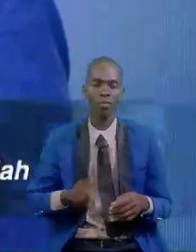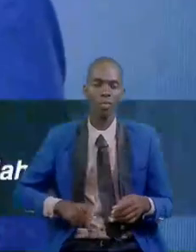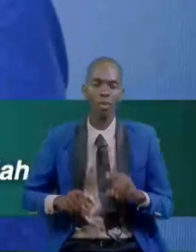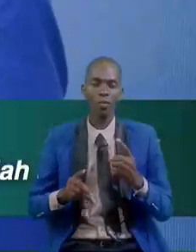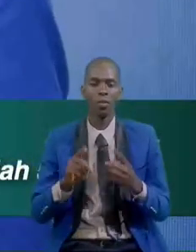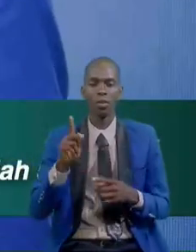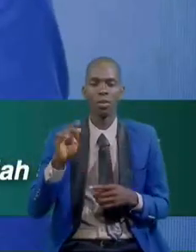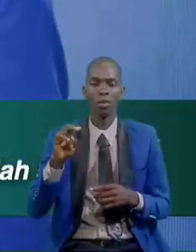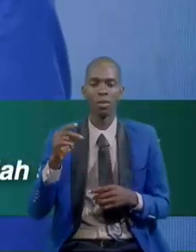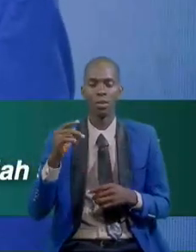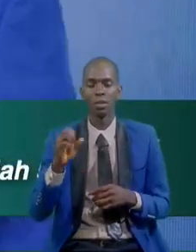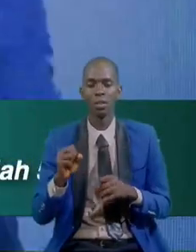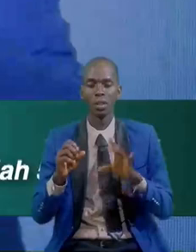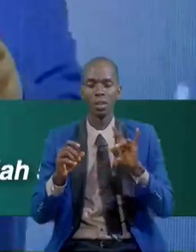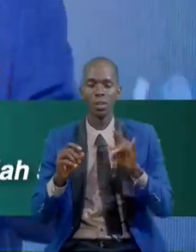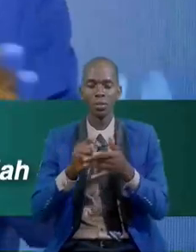5.